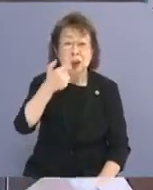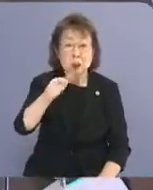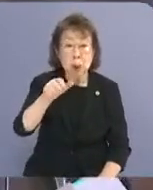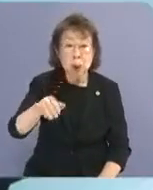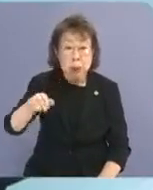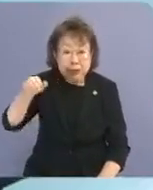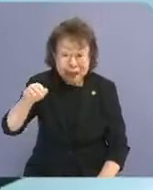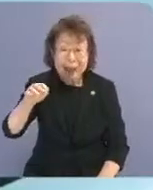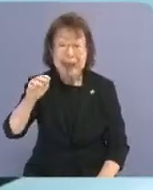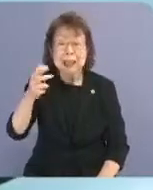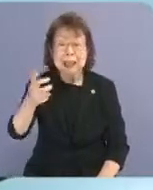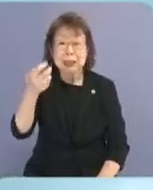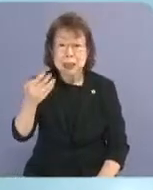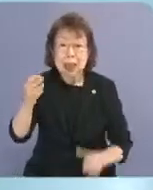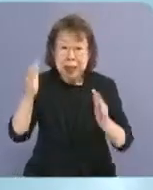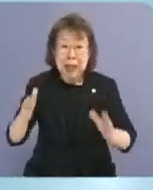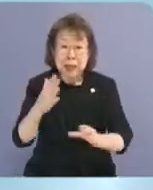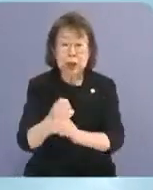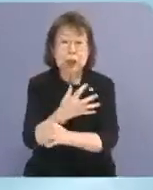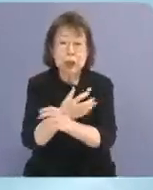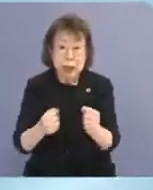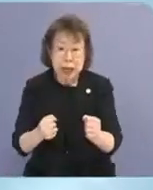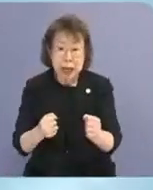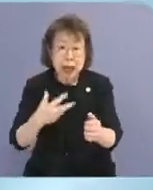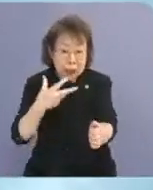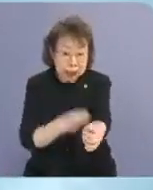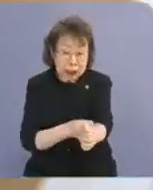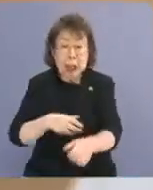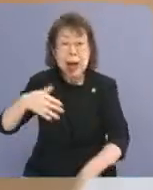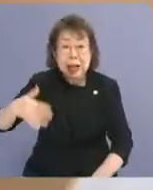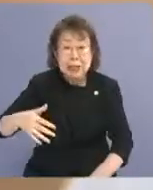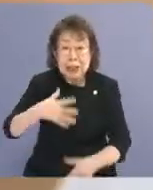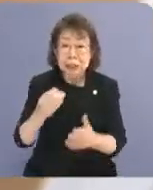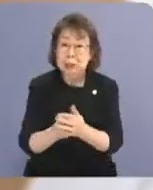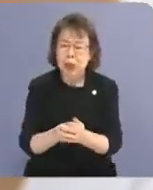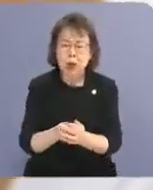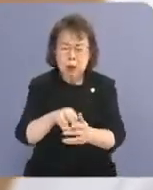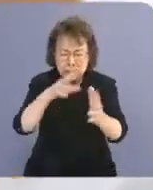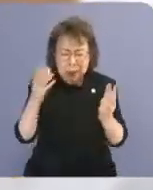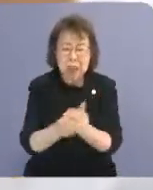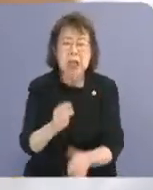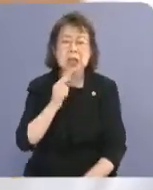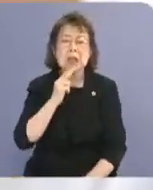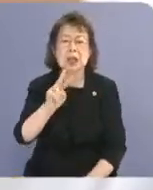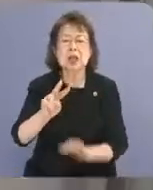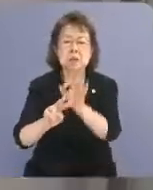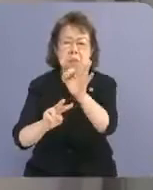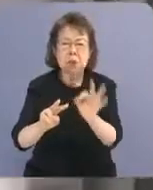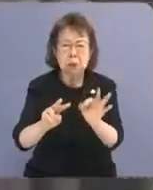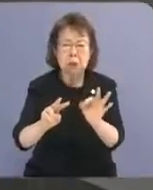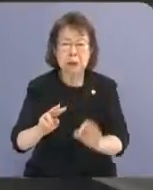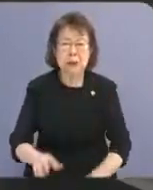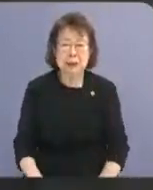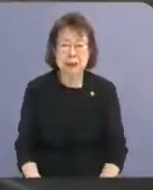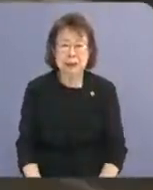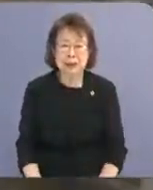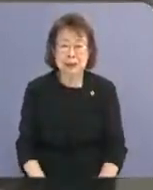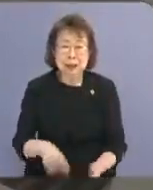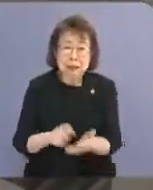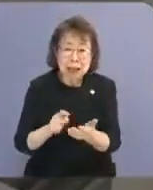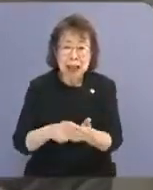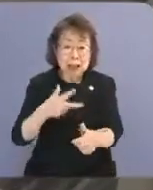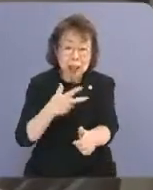74세 대상자 중 예약을 한 뒤 접종하지 않는 노 숀은 전체의 2% 가량 뿐입니다 당장